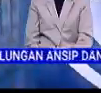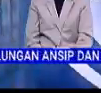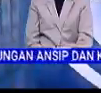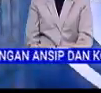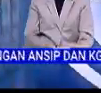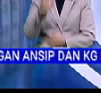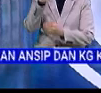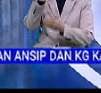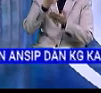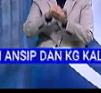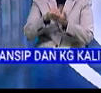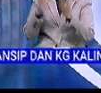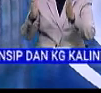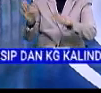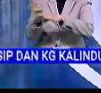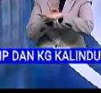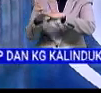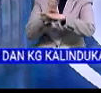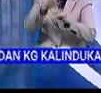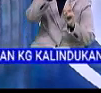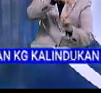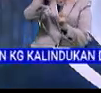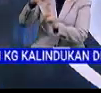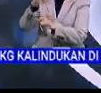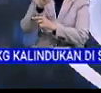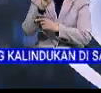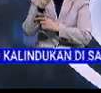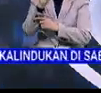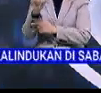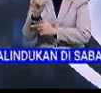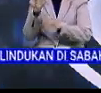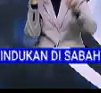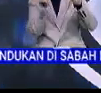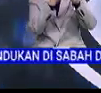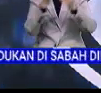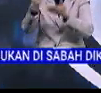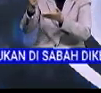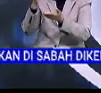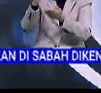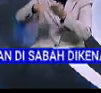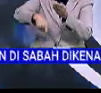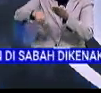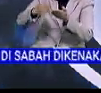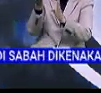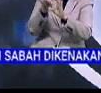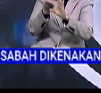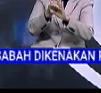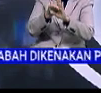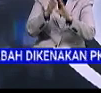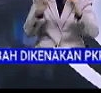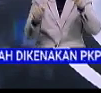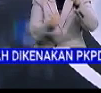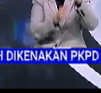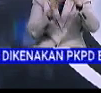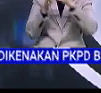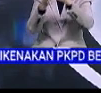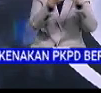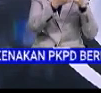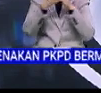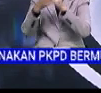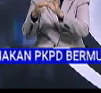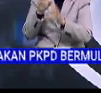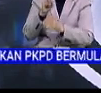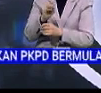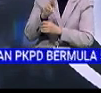Seramai 3,000 usahawan pasar tani disasarkan untuk menerima kad debit bank muamalat tahun ini di bawah projek usaha sama